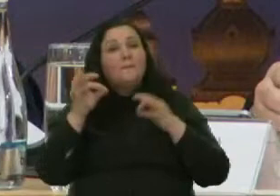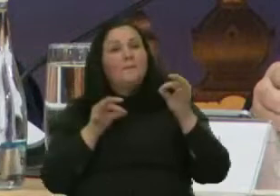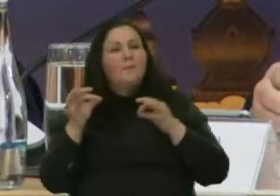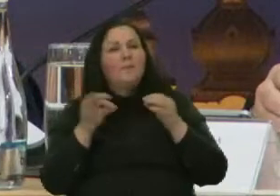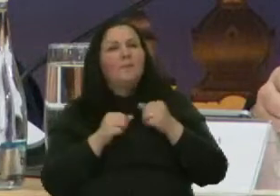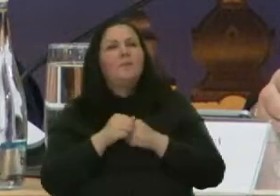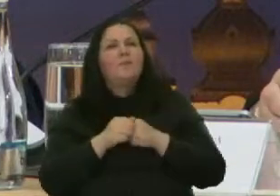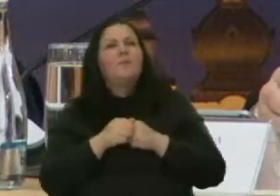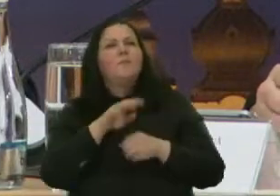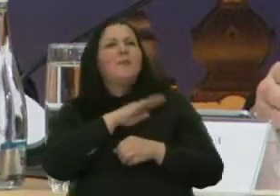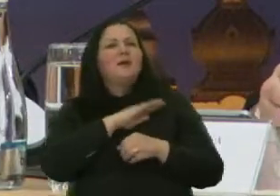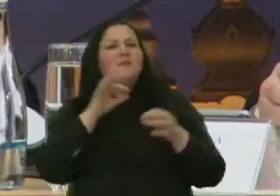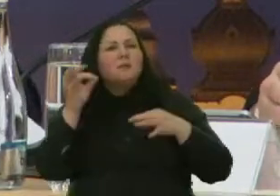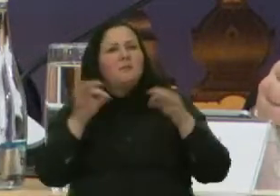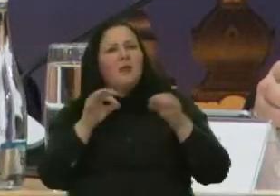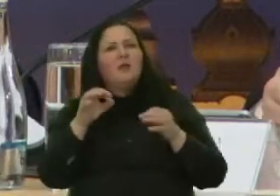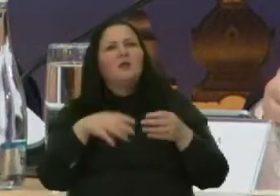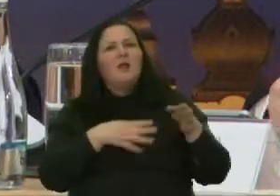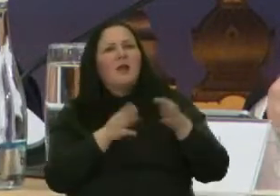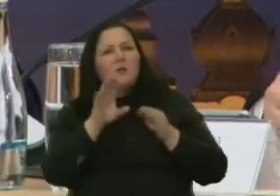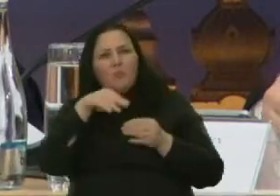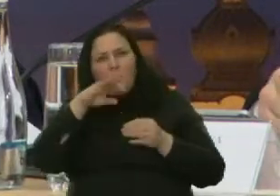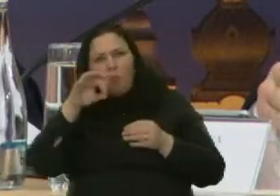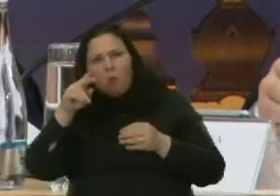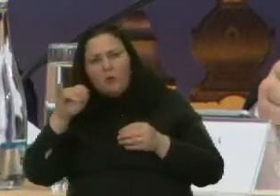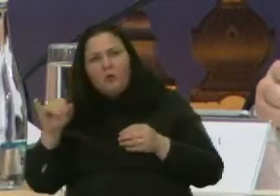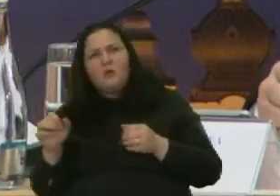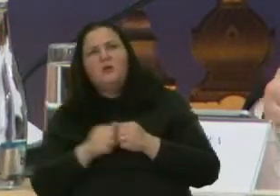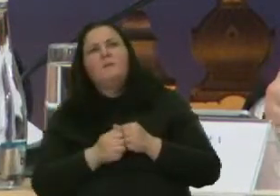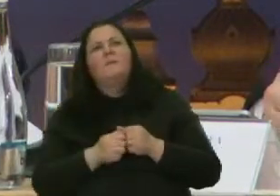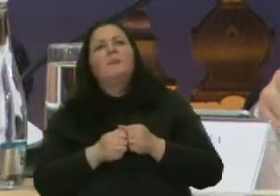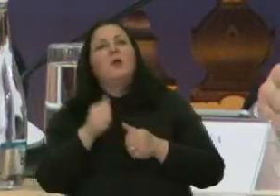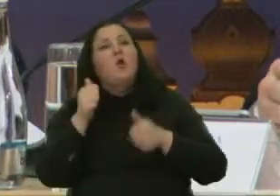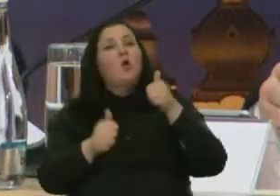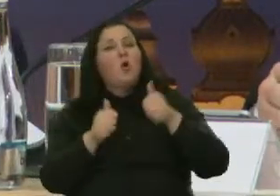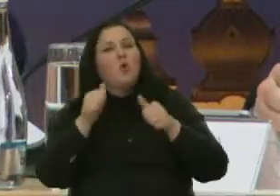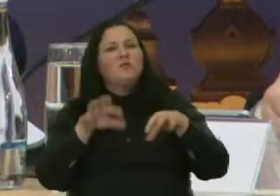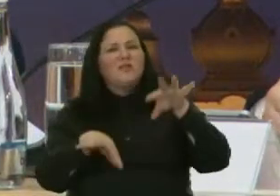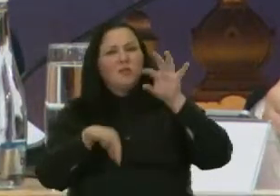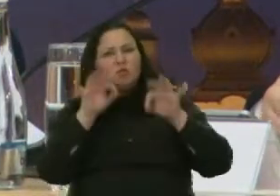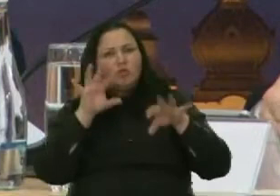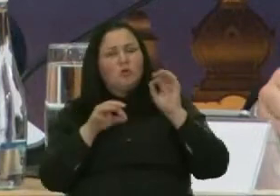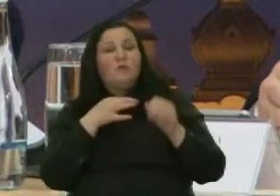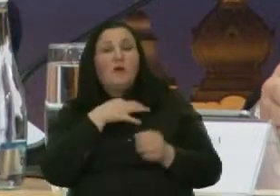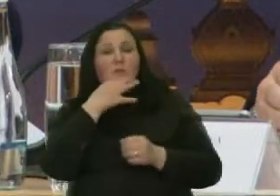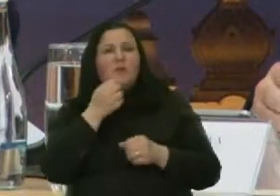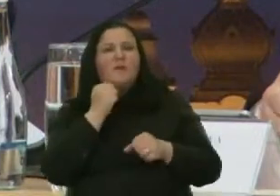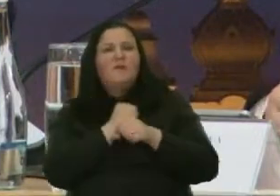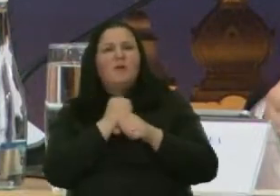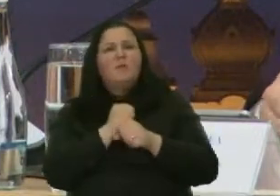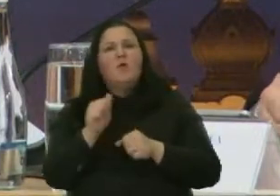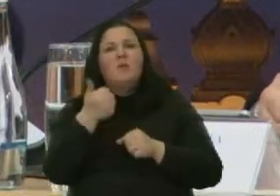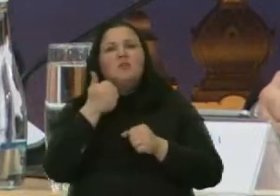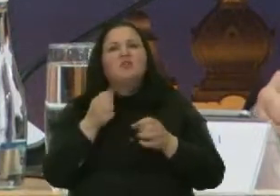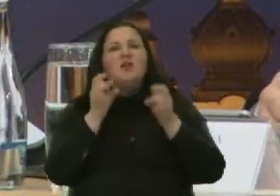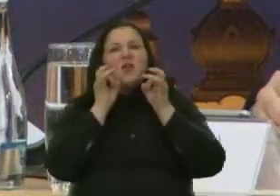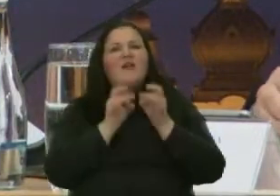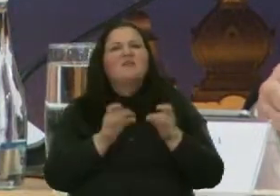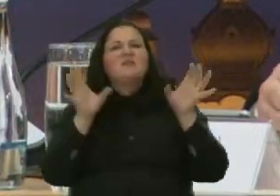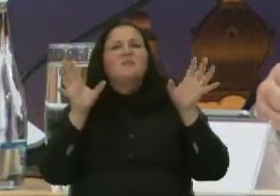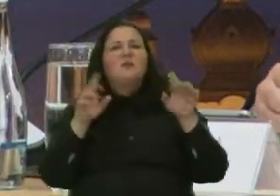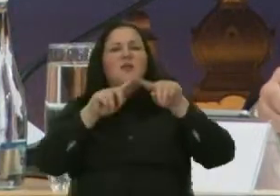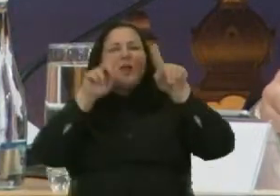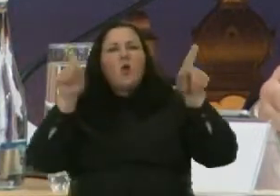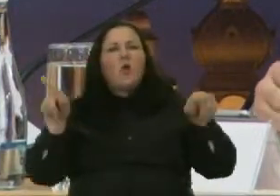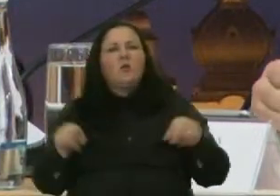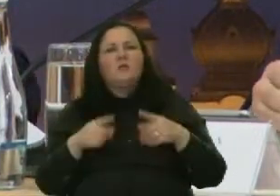master plan canalul Morii concurs de soluții v am spus facem aceste lucruri odată ce expiră contractele de